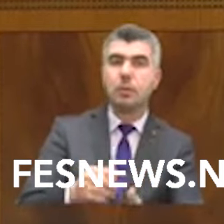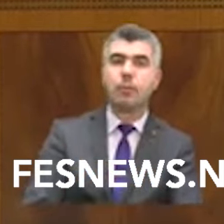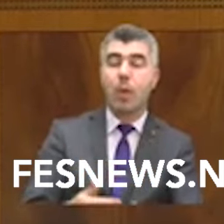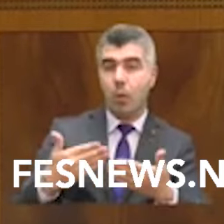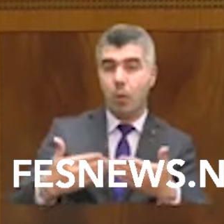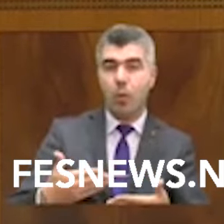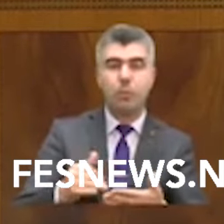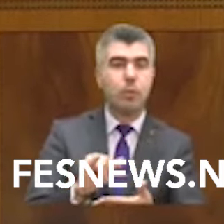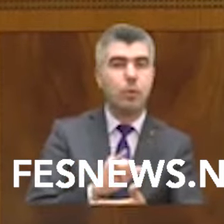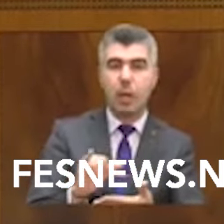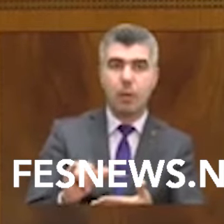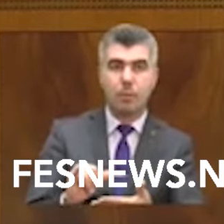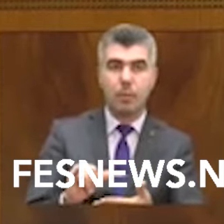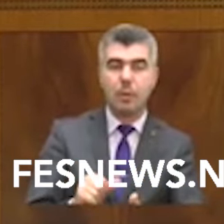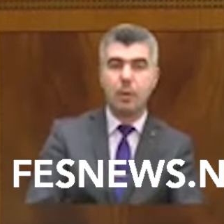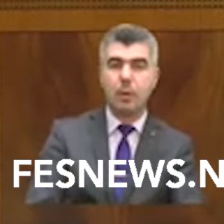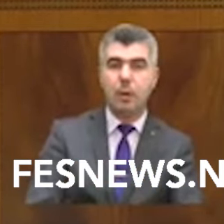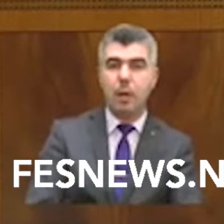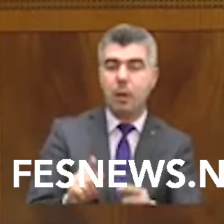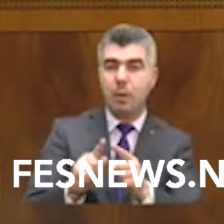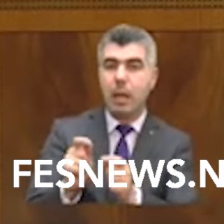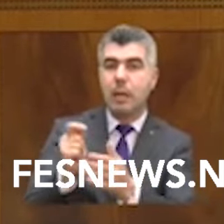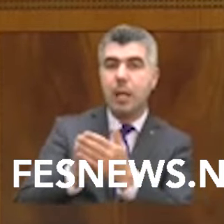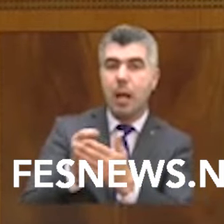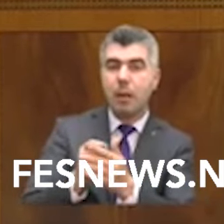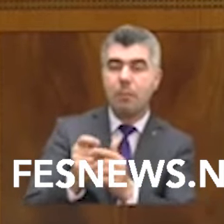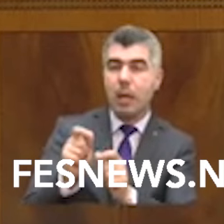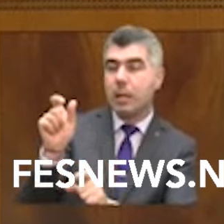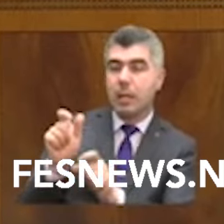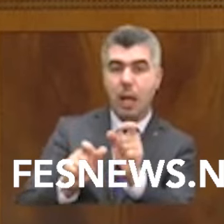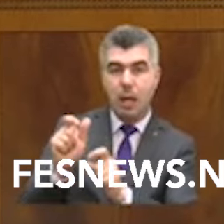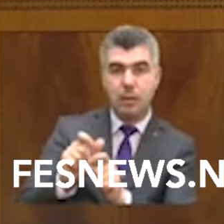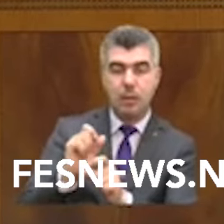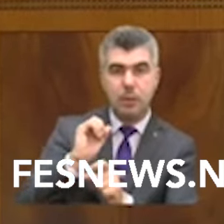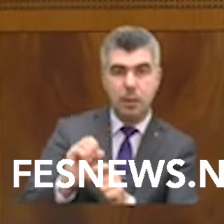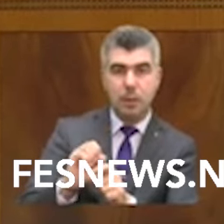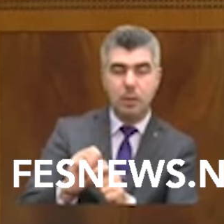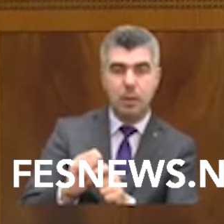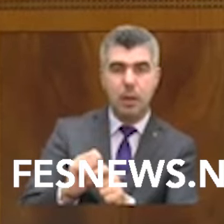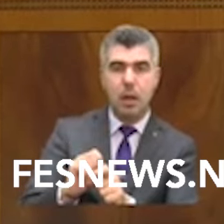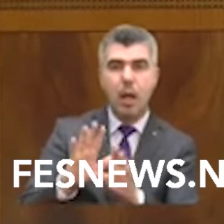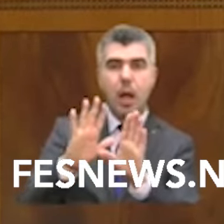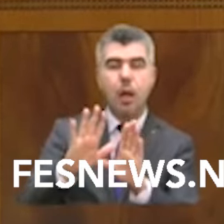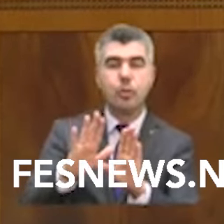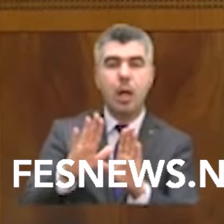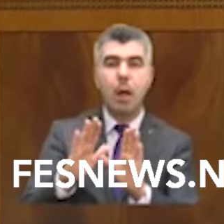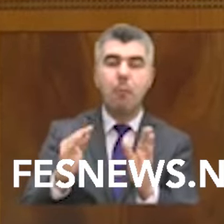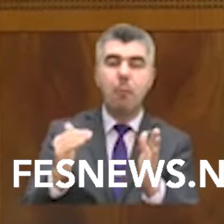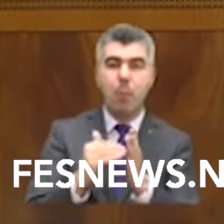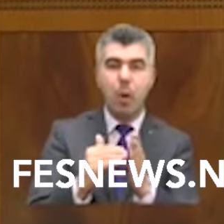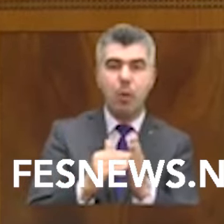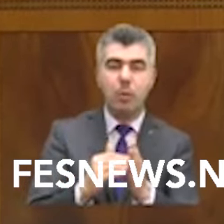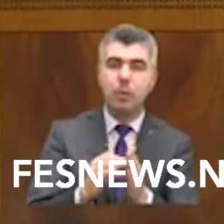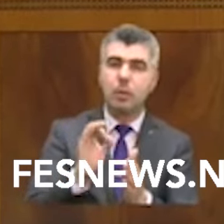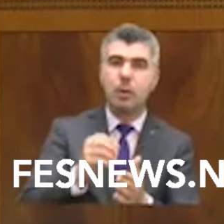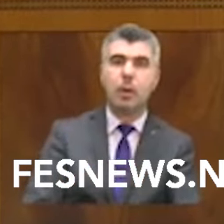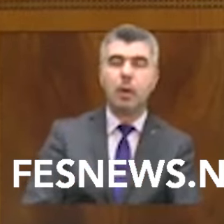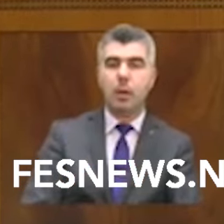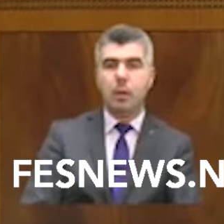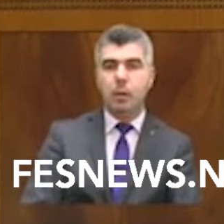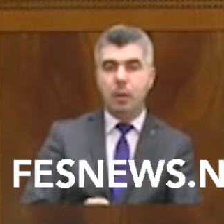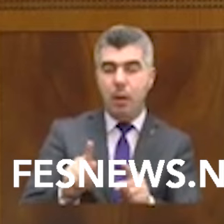اليوم يعني الطلب ديال المواطن اللي عنده 100 ألف درهم ديال الدولة هو اللي كيحكم، بحيث